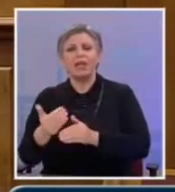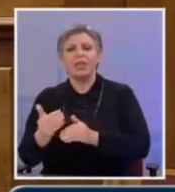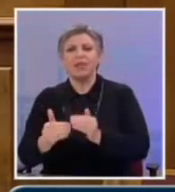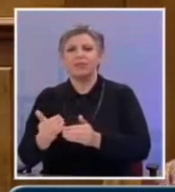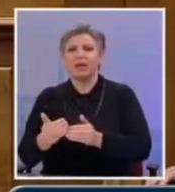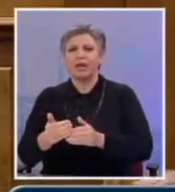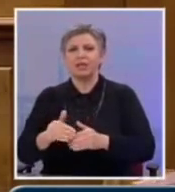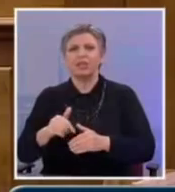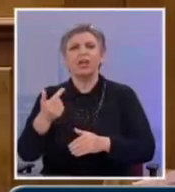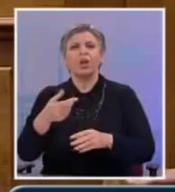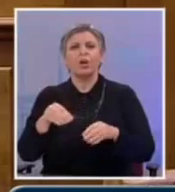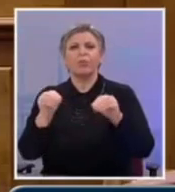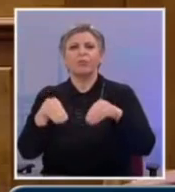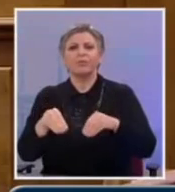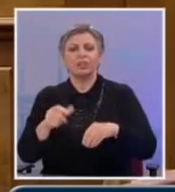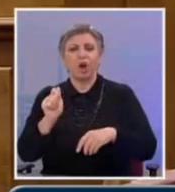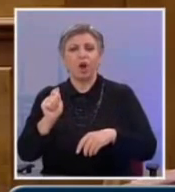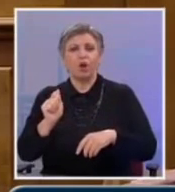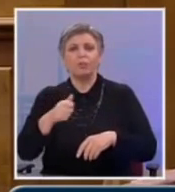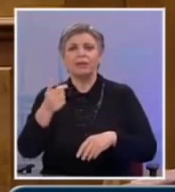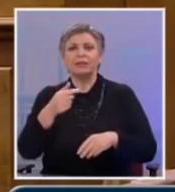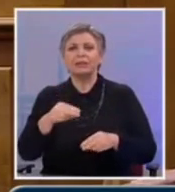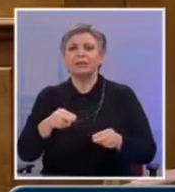καταργήσετε την έκπτωση φόρου στο ΦΠΑ